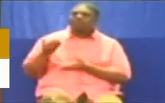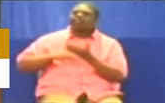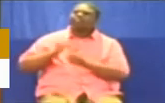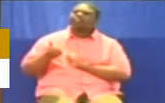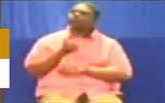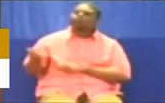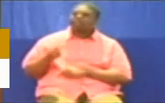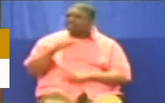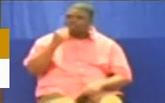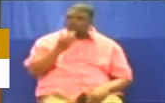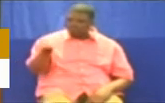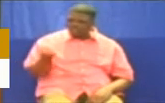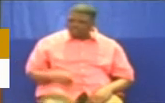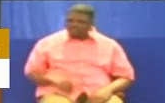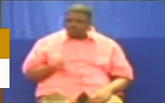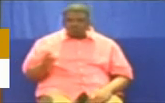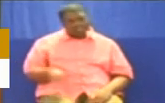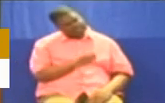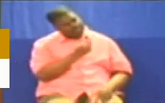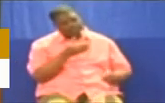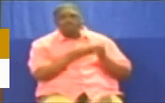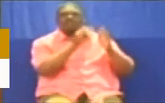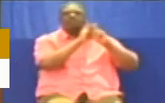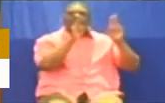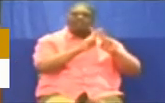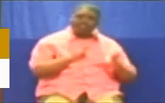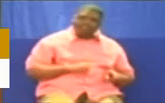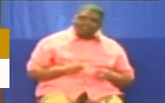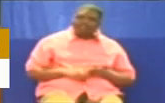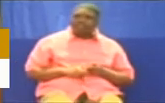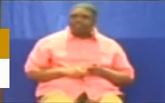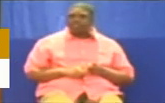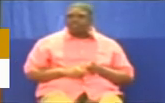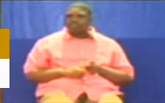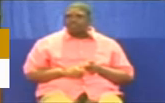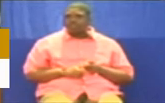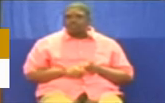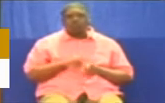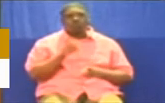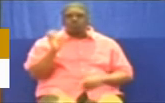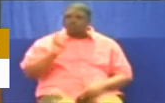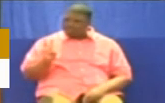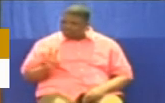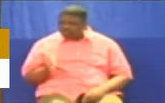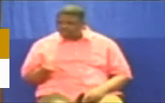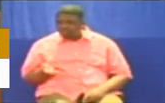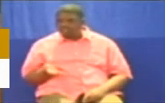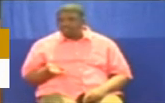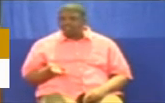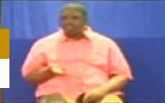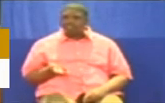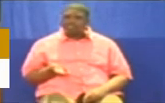imetosha. Sasa mbona anakwenda yani mpaka kimataifa tena, na wapi? Aya,